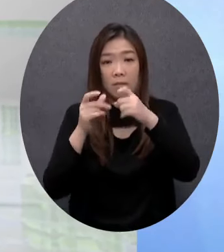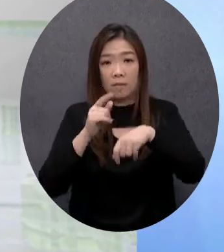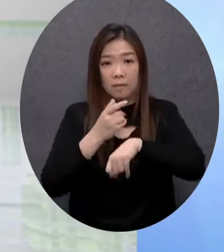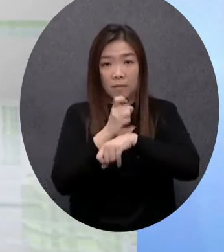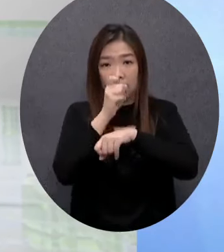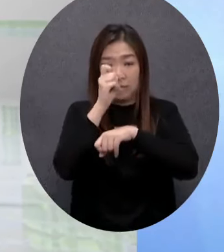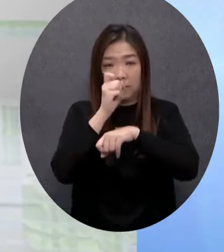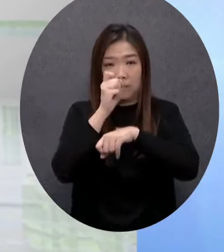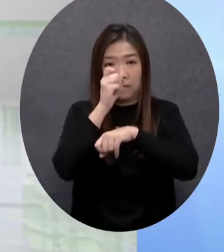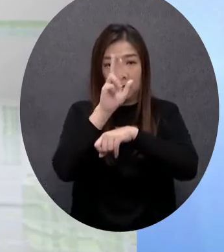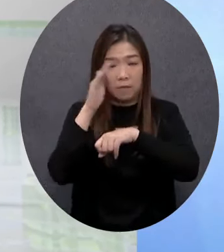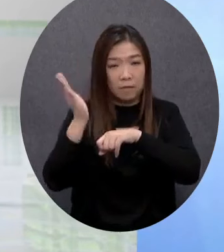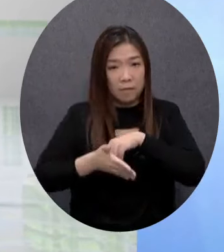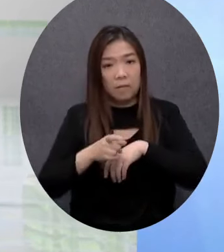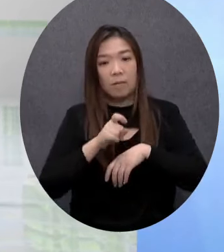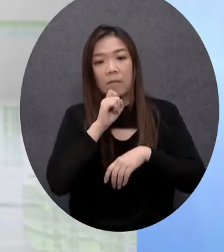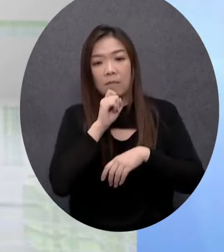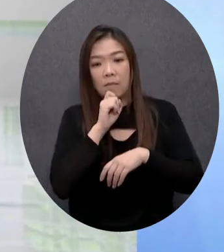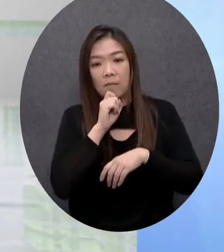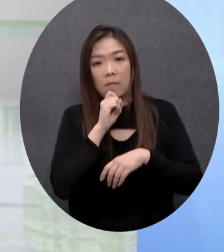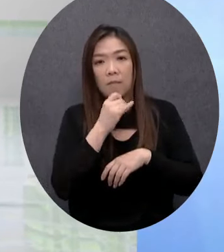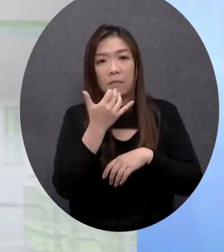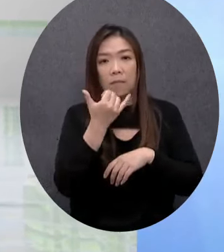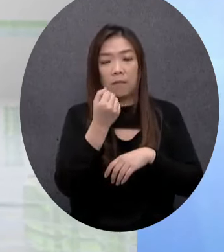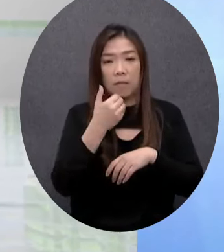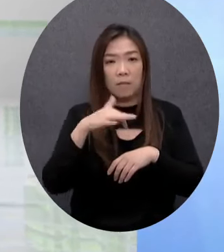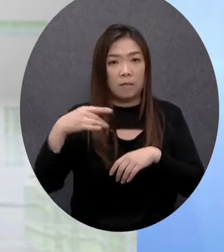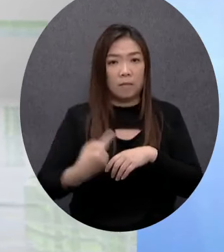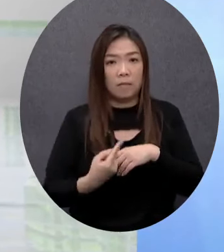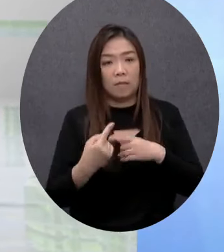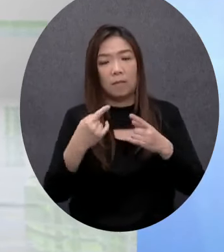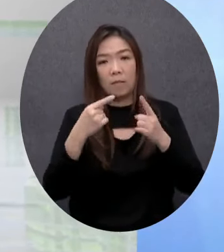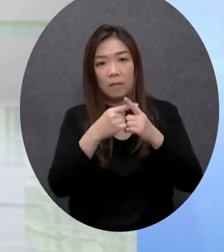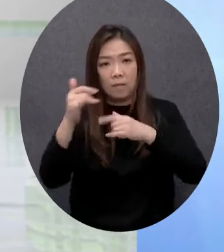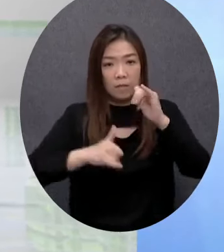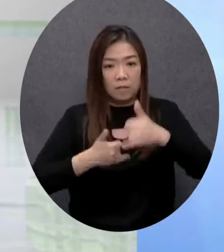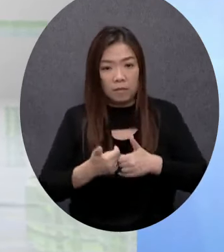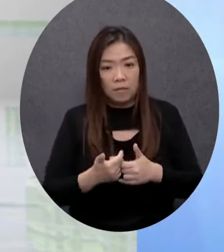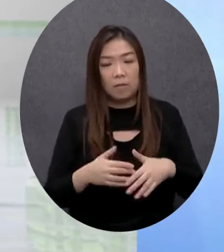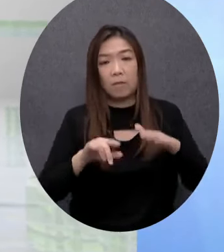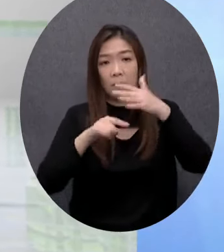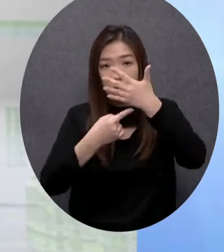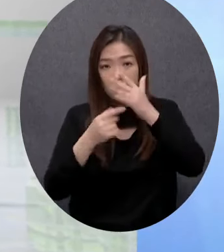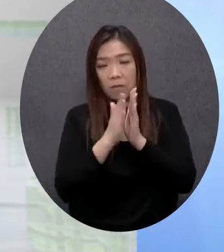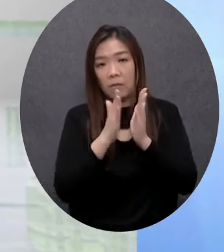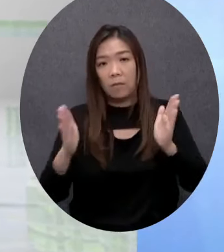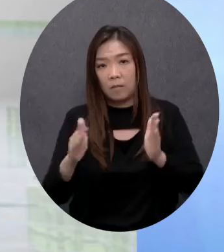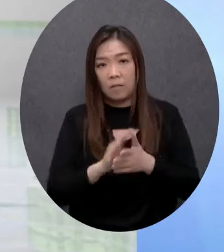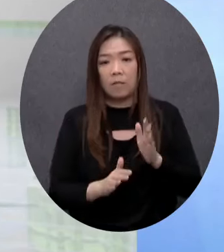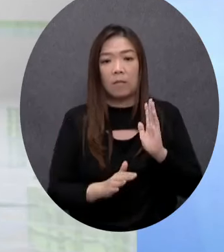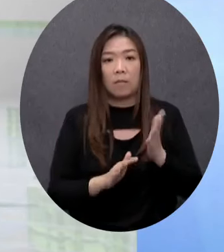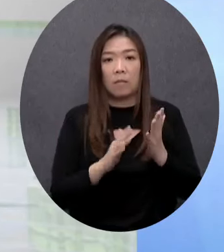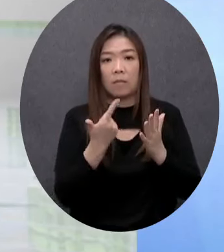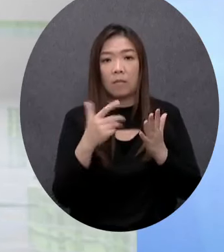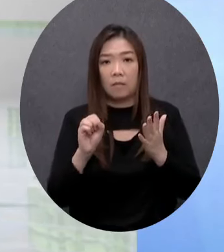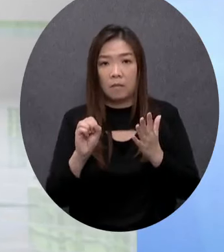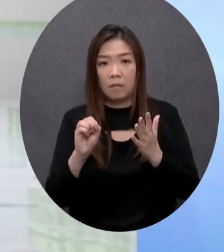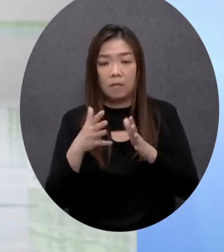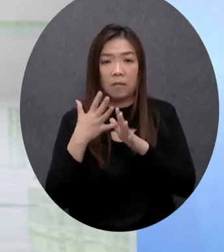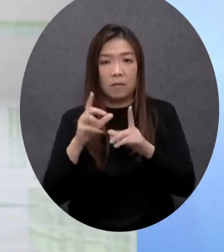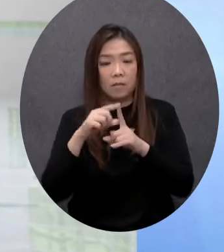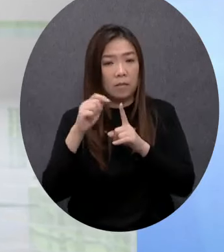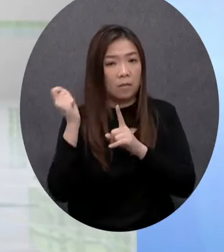旅客访港。旅游业议会话，五一期间有大约580个内地团访港，比之